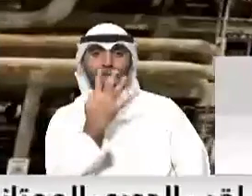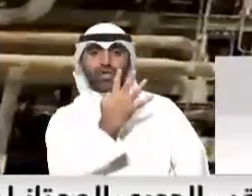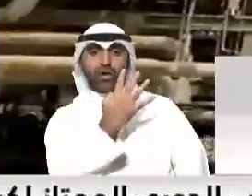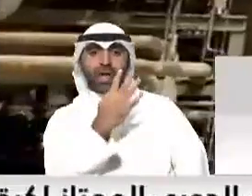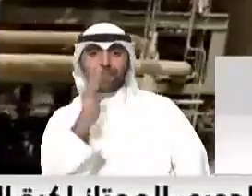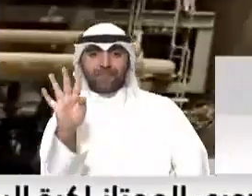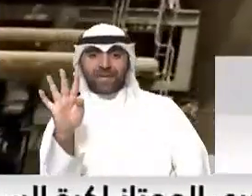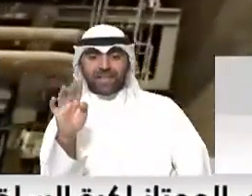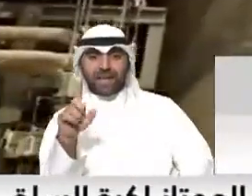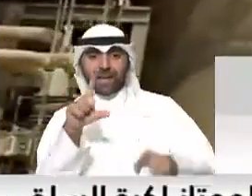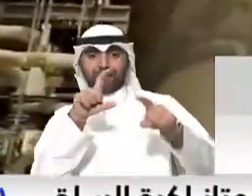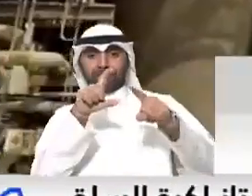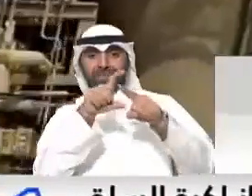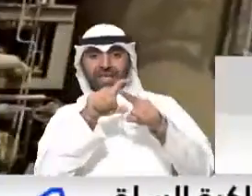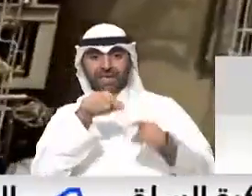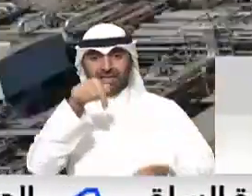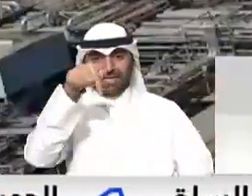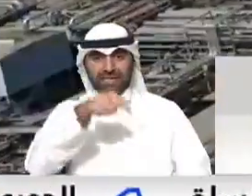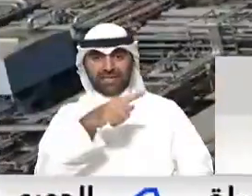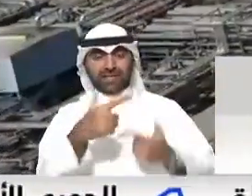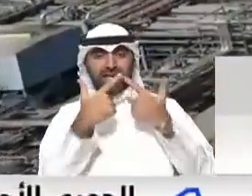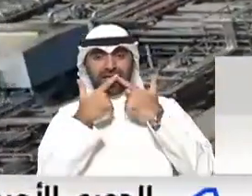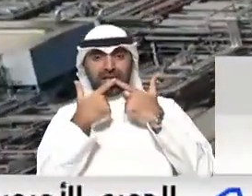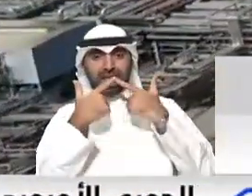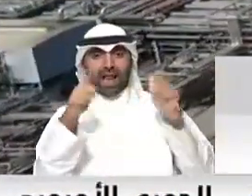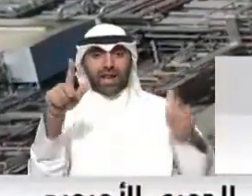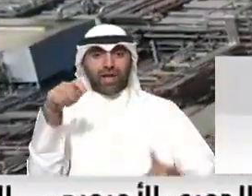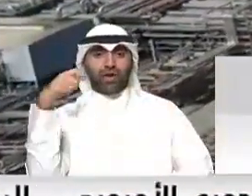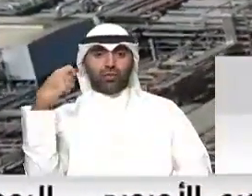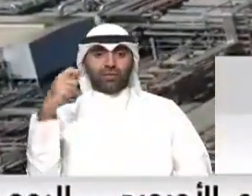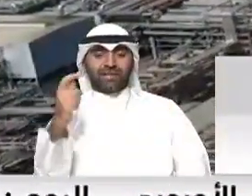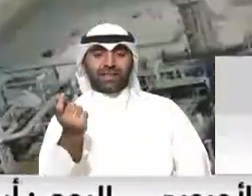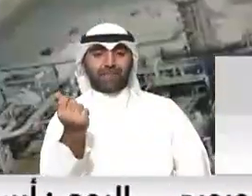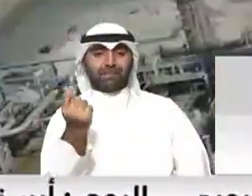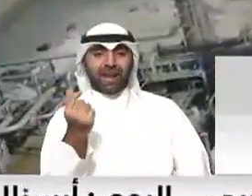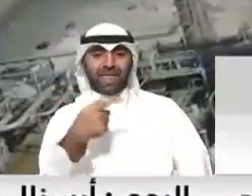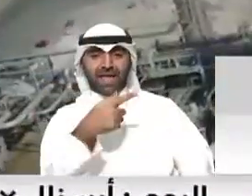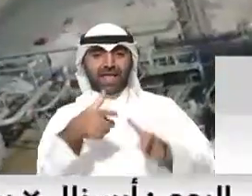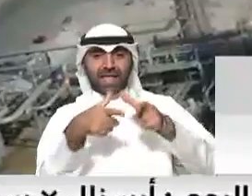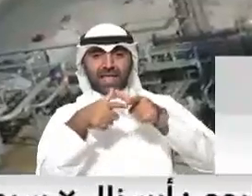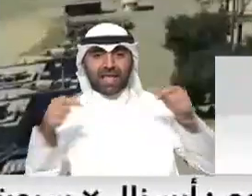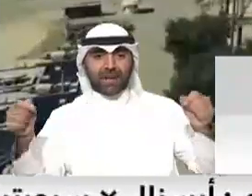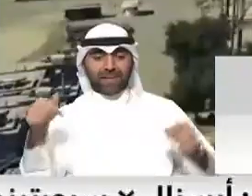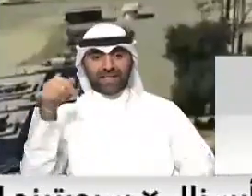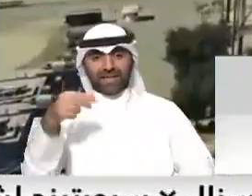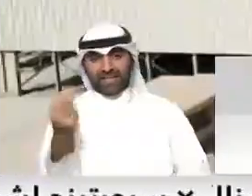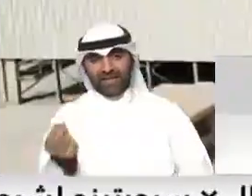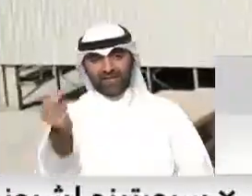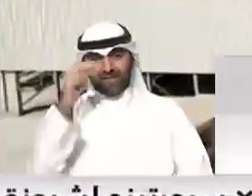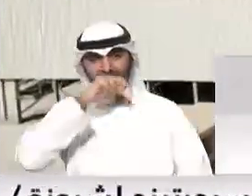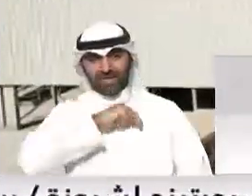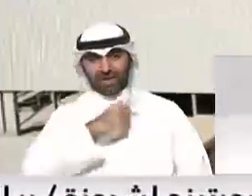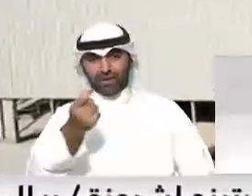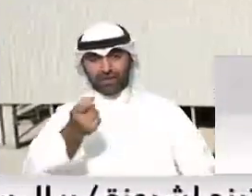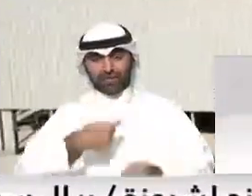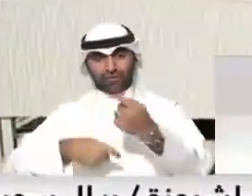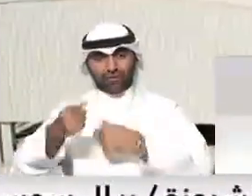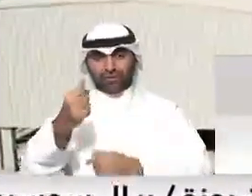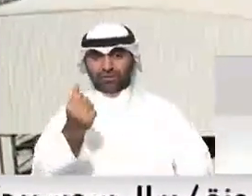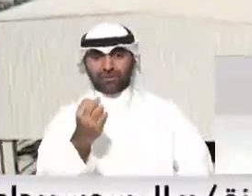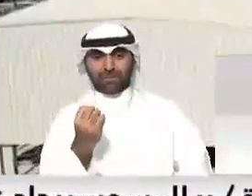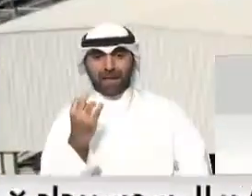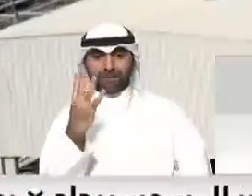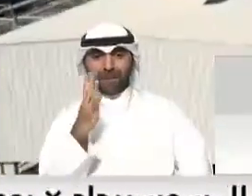دولار واضافت الوزاره ان هذا الانخفاض التجاري للكويت مع اليابان للمره الاولى في ثلاثه